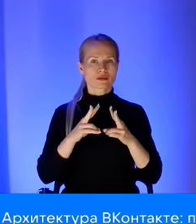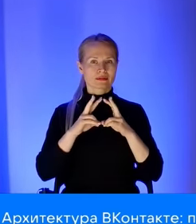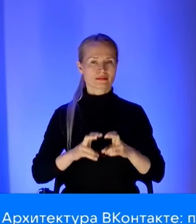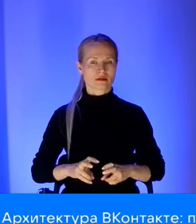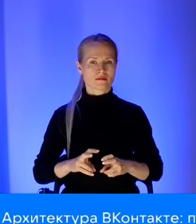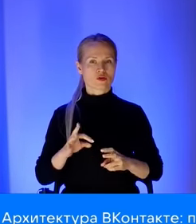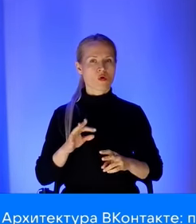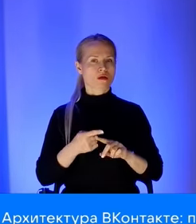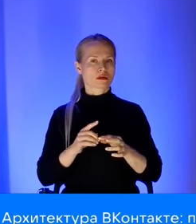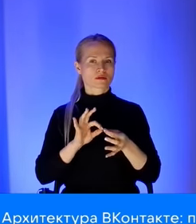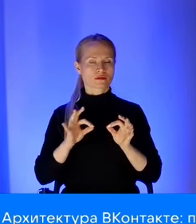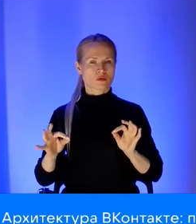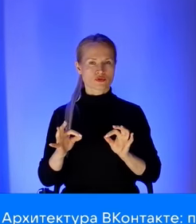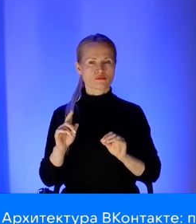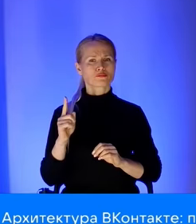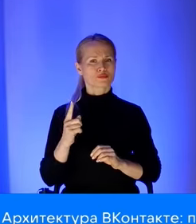что